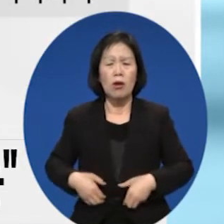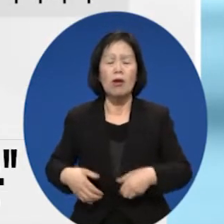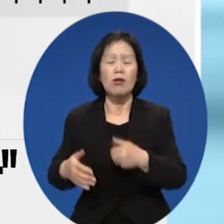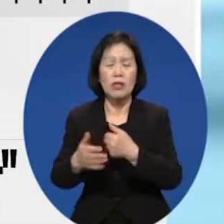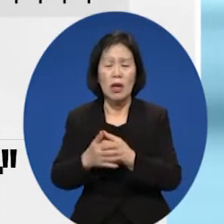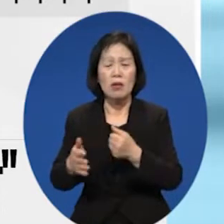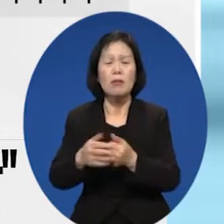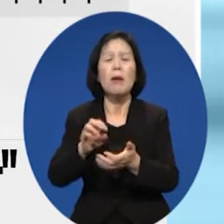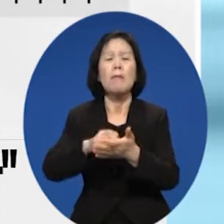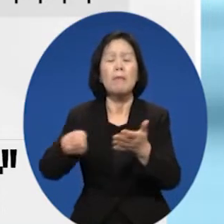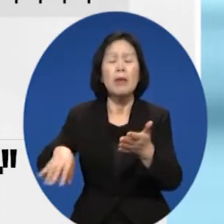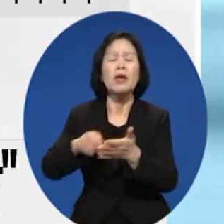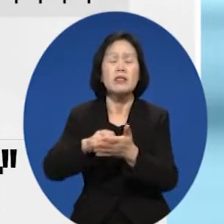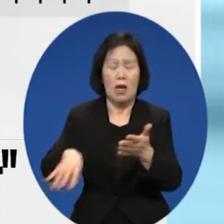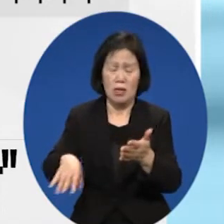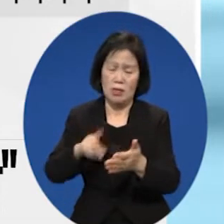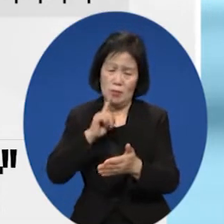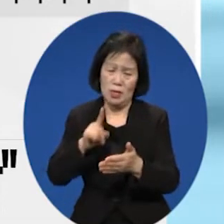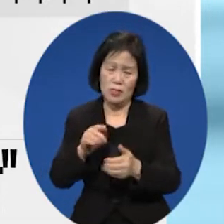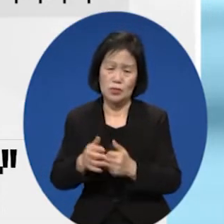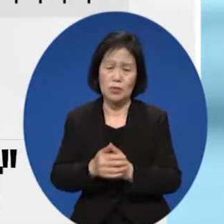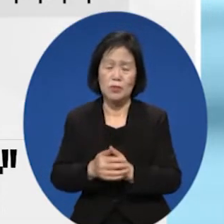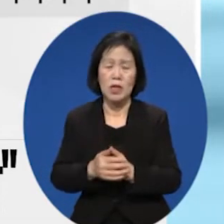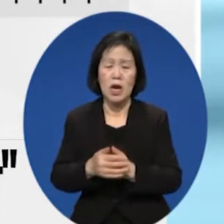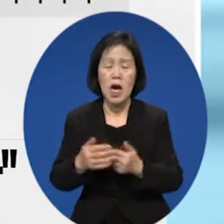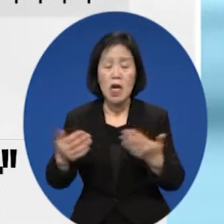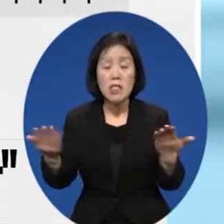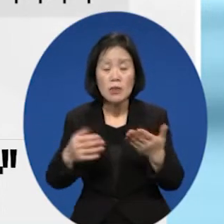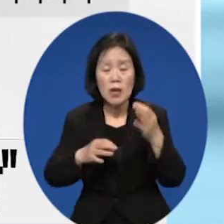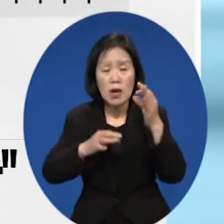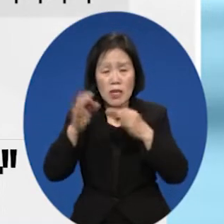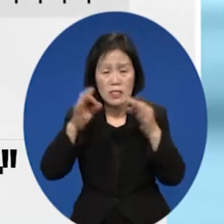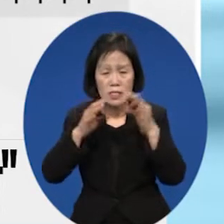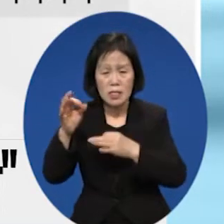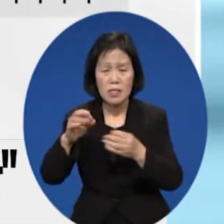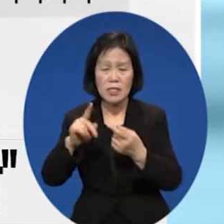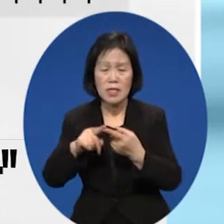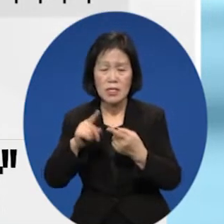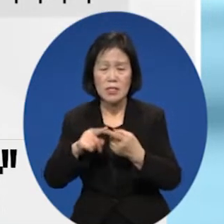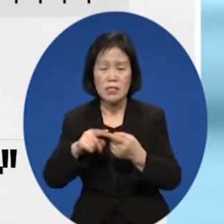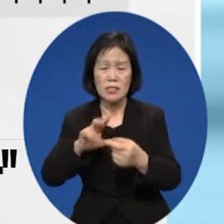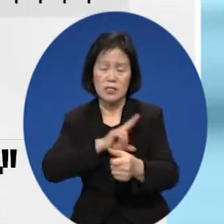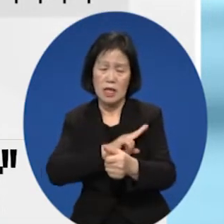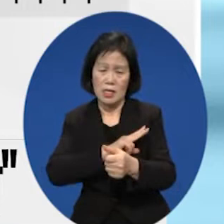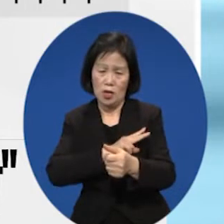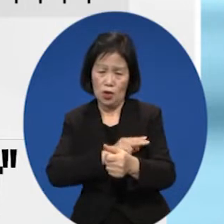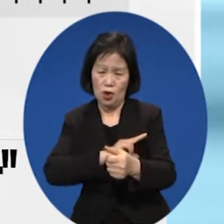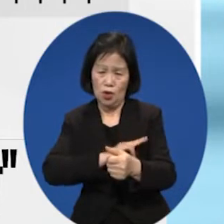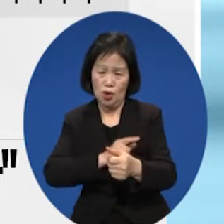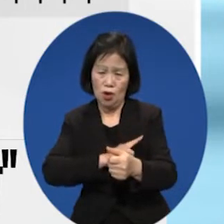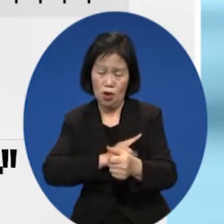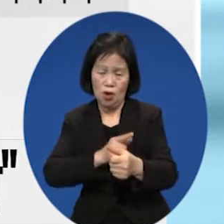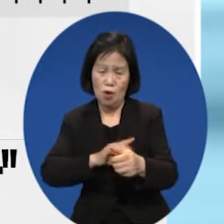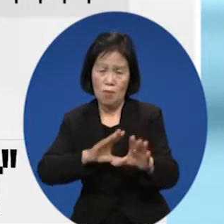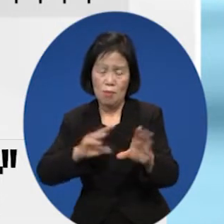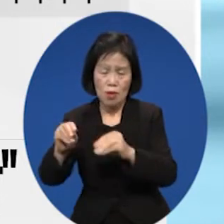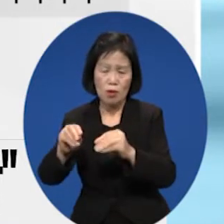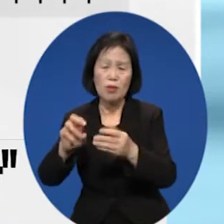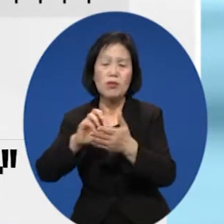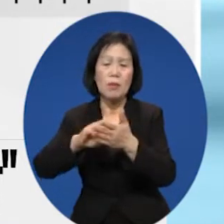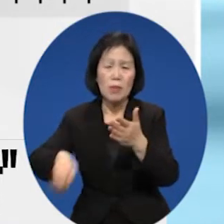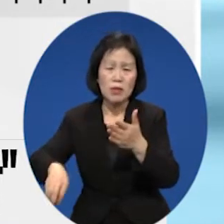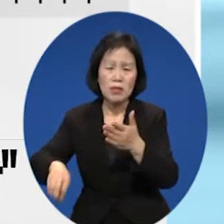보면 그 의료사고로 인한 업무상 과실치사상은 이제 이런 그 자격 제한에서 아예 빠지게 해놨어요. 근데